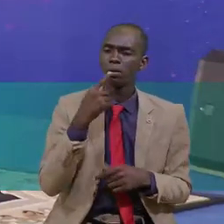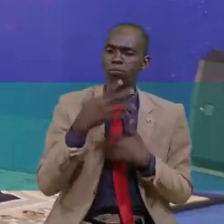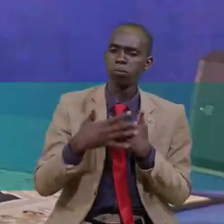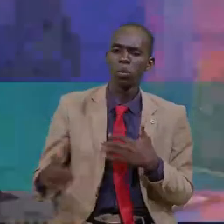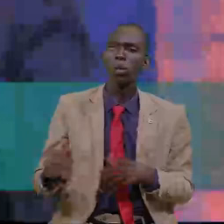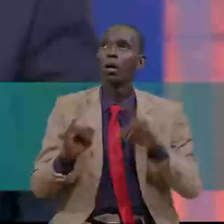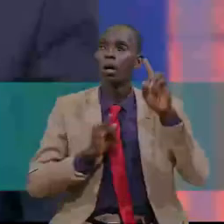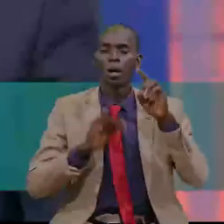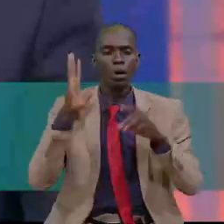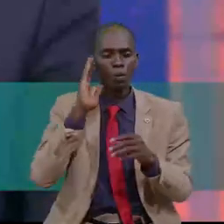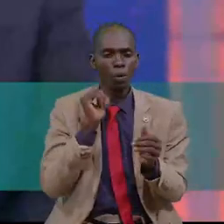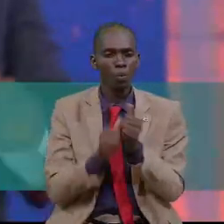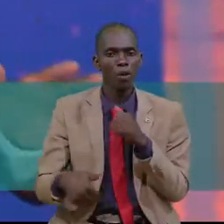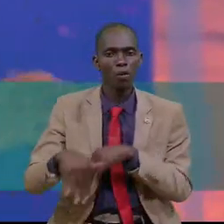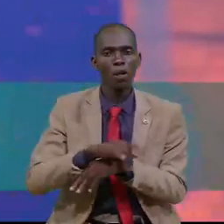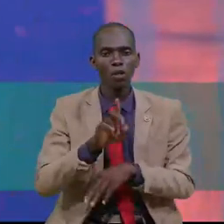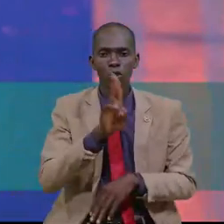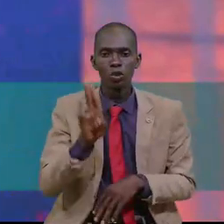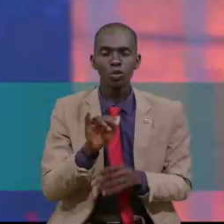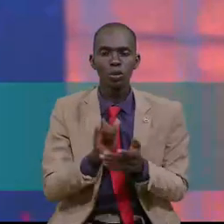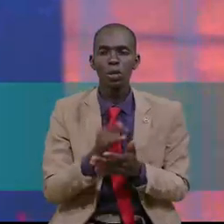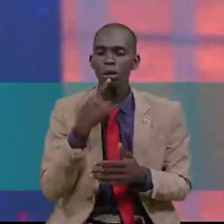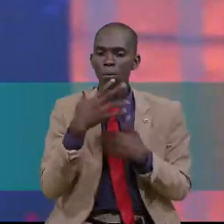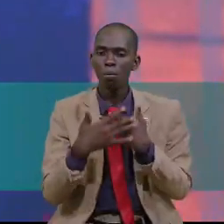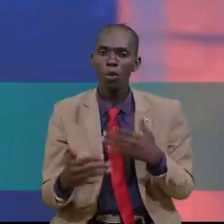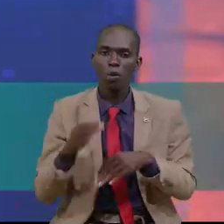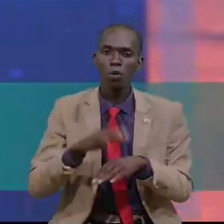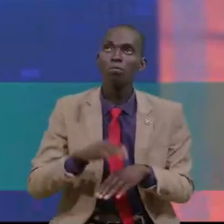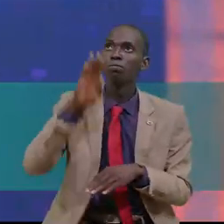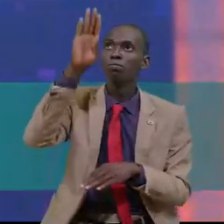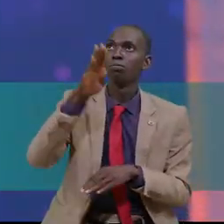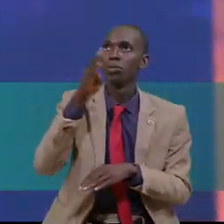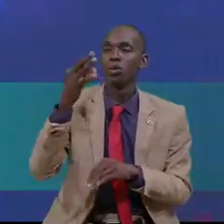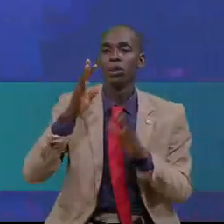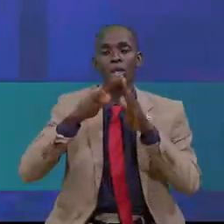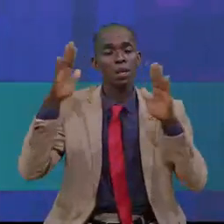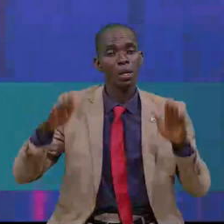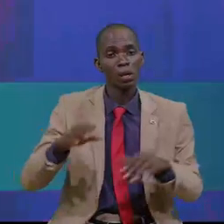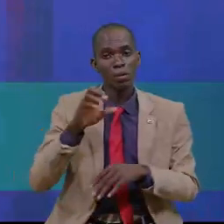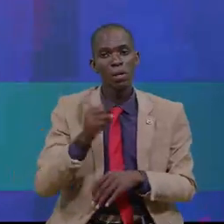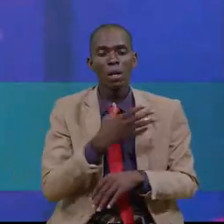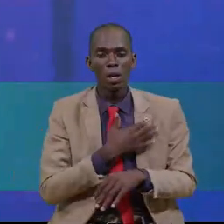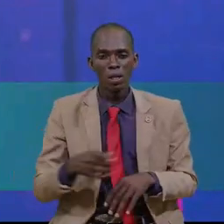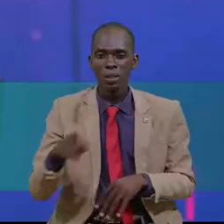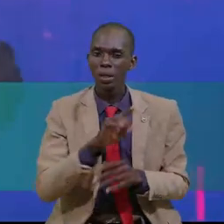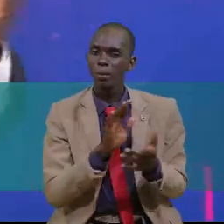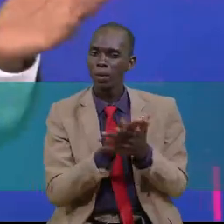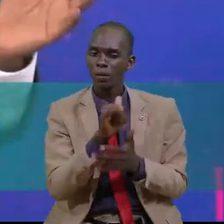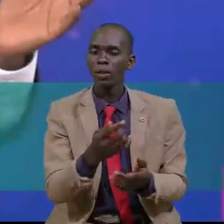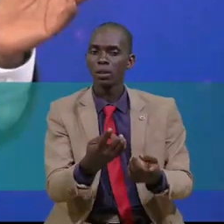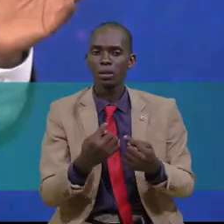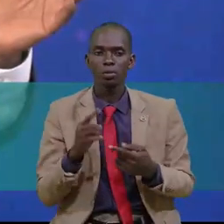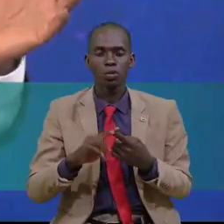je passerai par-dessus vous. Et ils ont appliqué le sang sur les linteaux de leur maison. Ils ont cru et ils